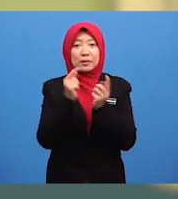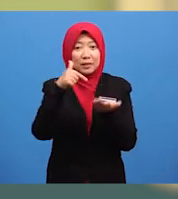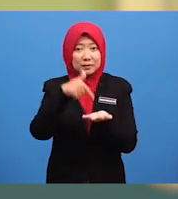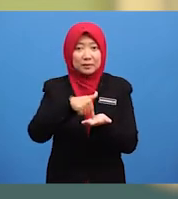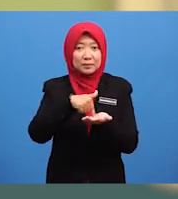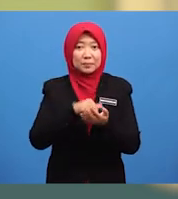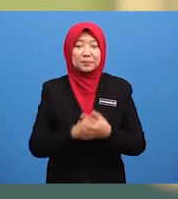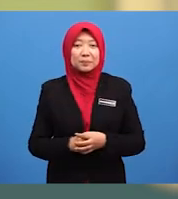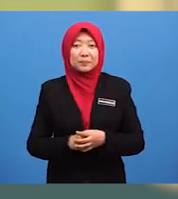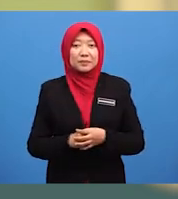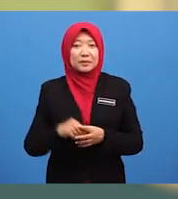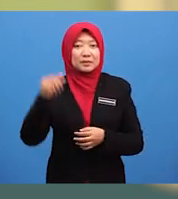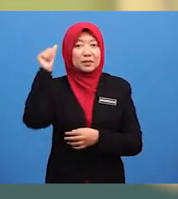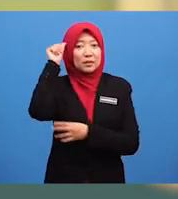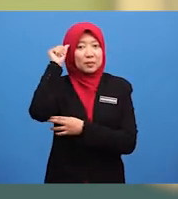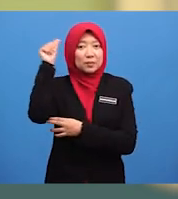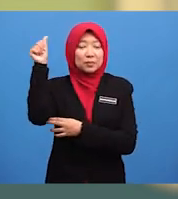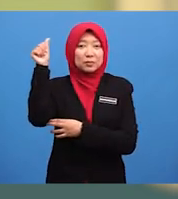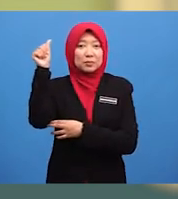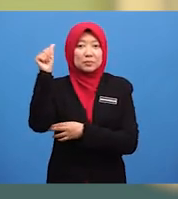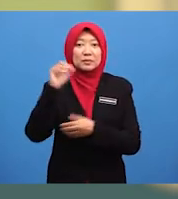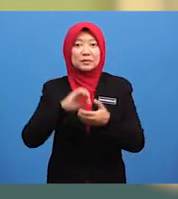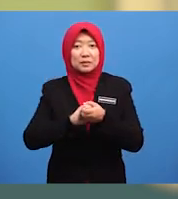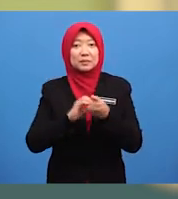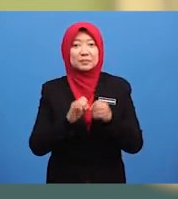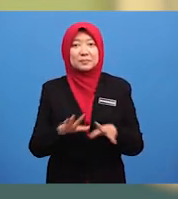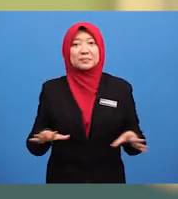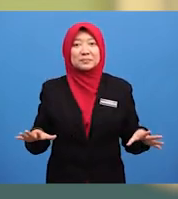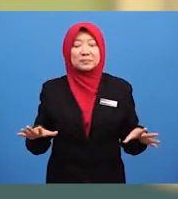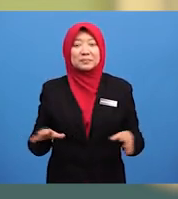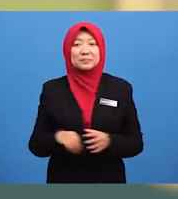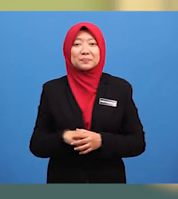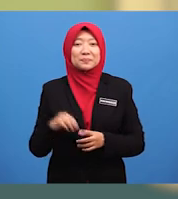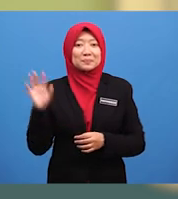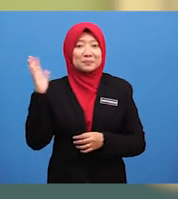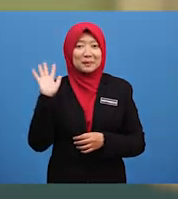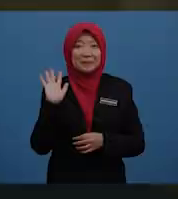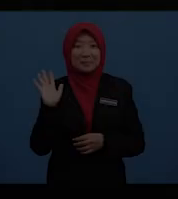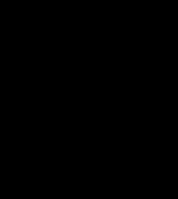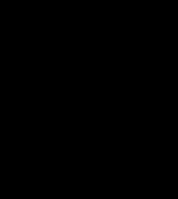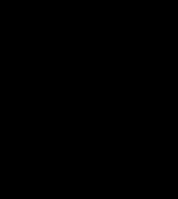Assalamualaikum dan salam sejahtera. Bye.